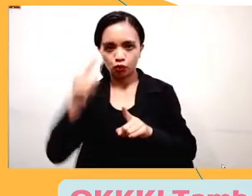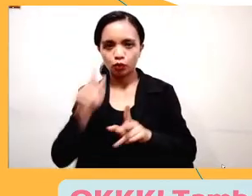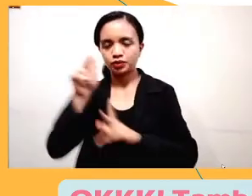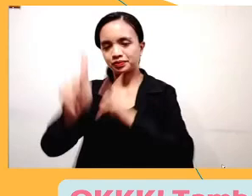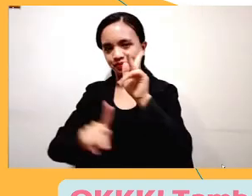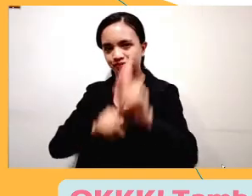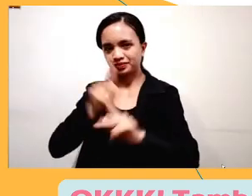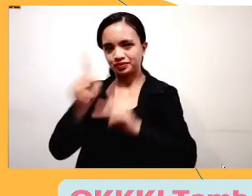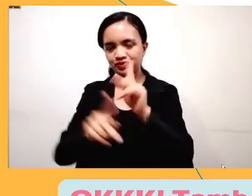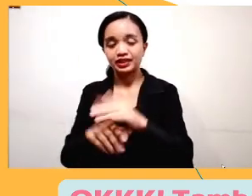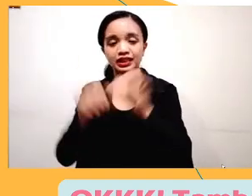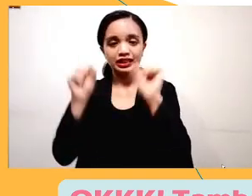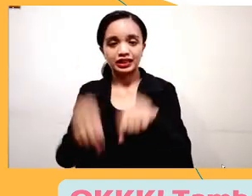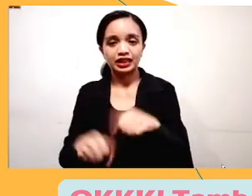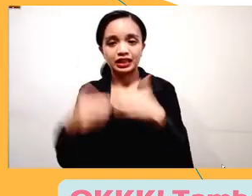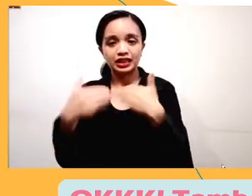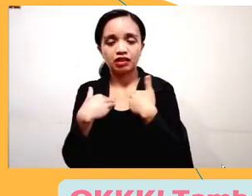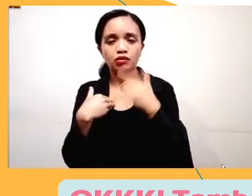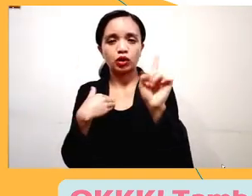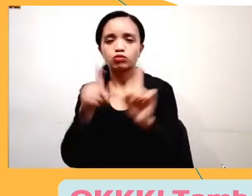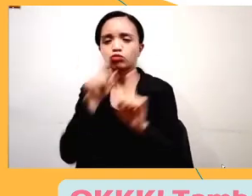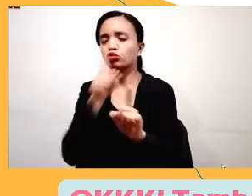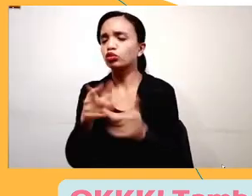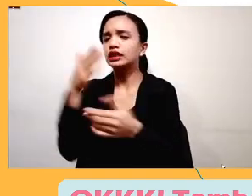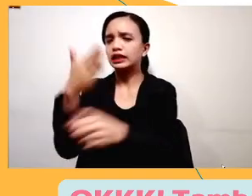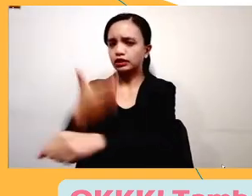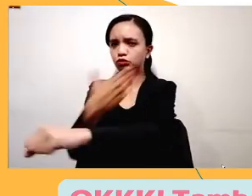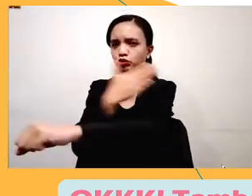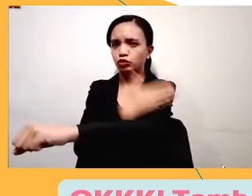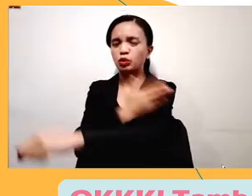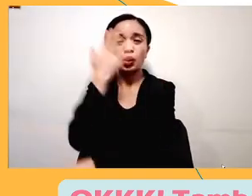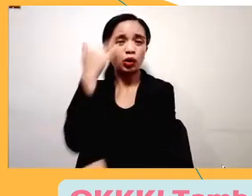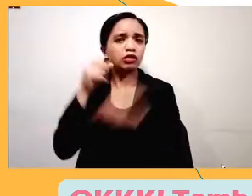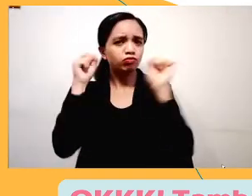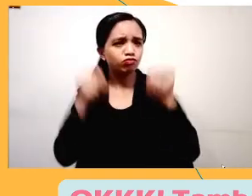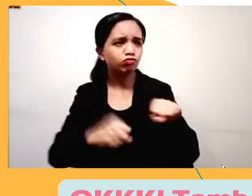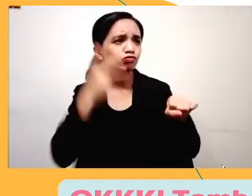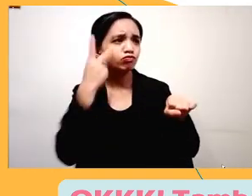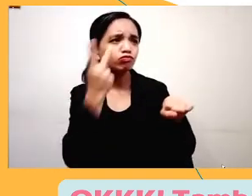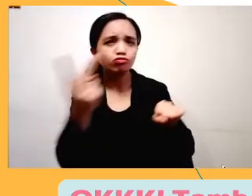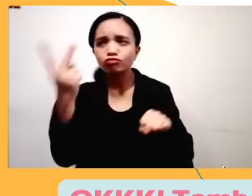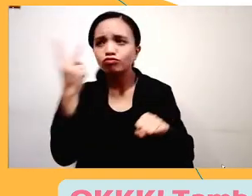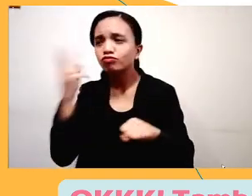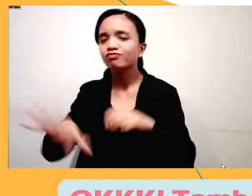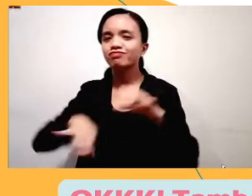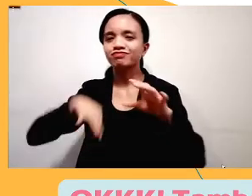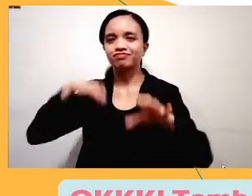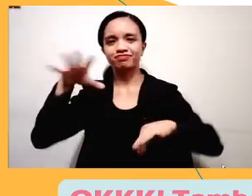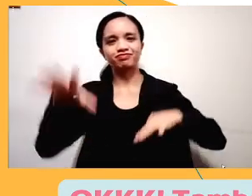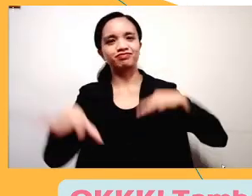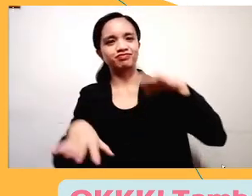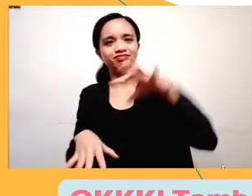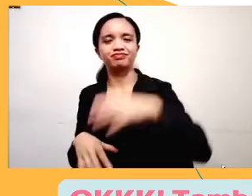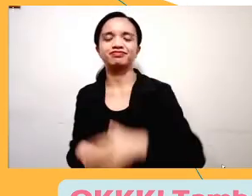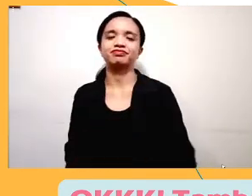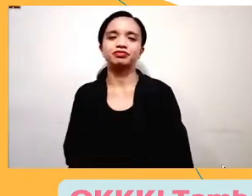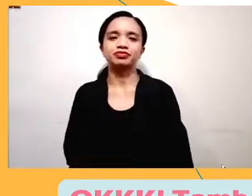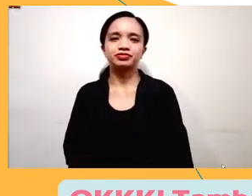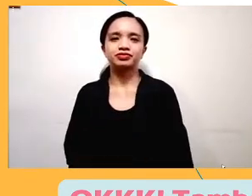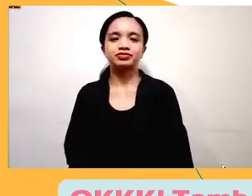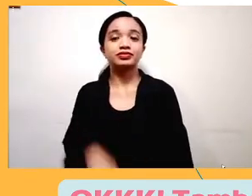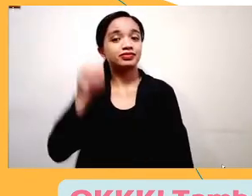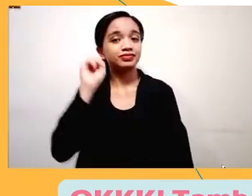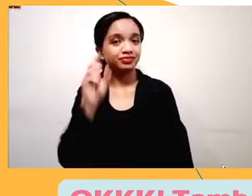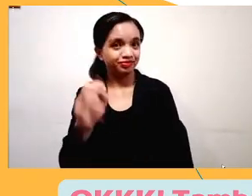mga nag-gauge na nag-improve ka kasi nga nakikita mo yung iyong contribution sa kapwa. Okay? Yung